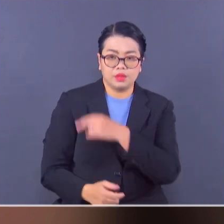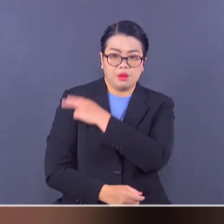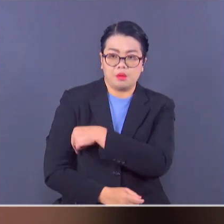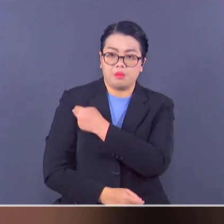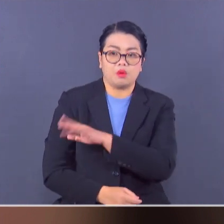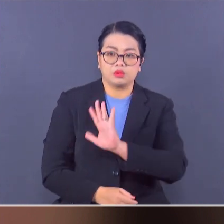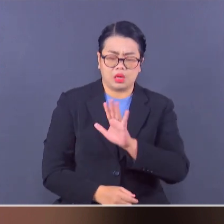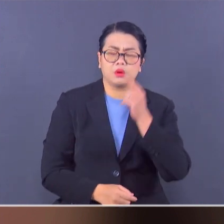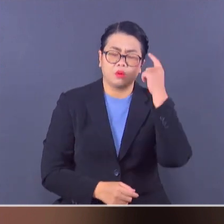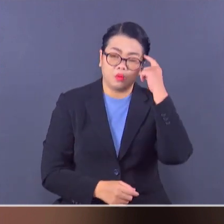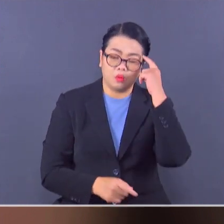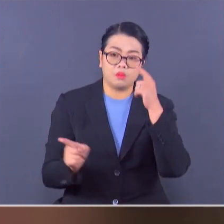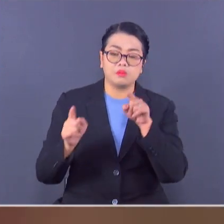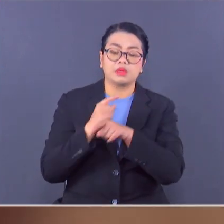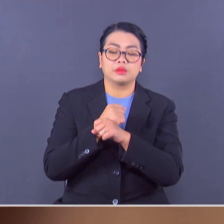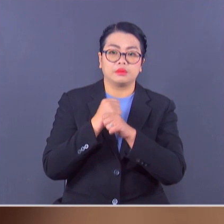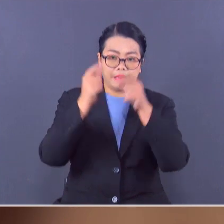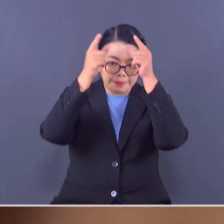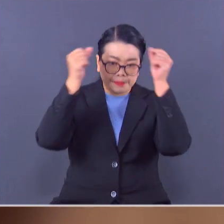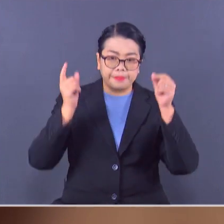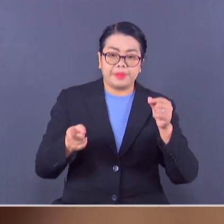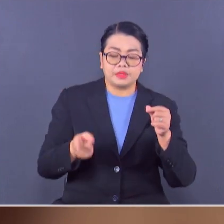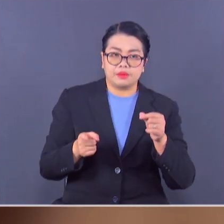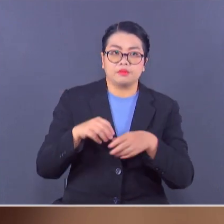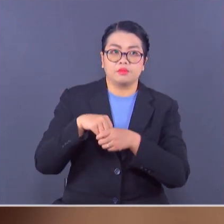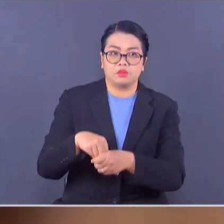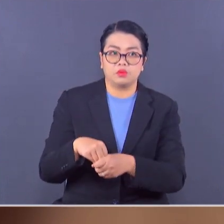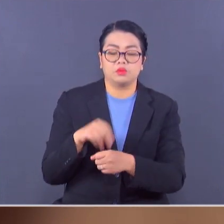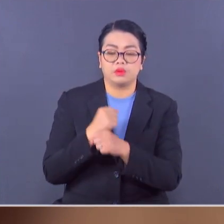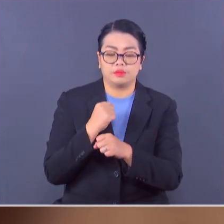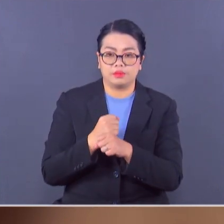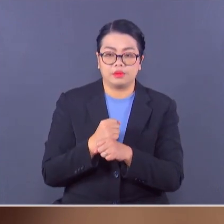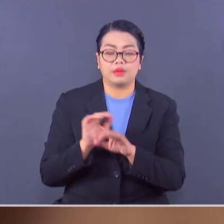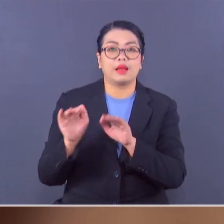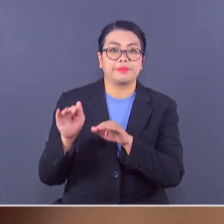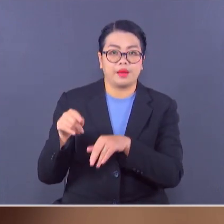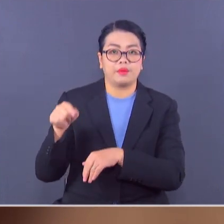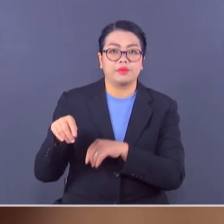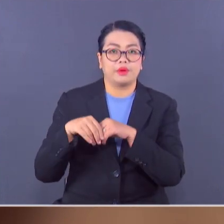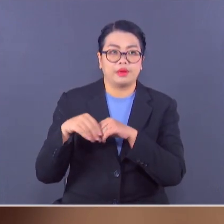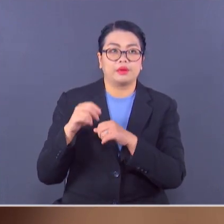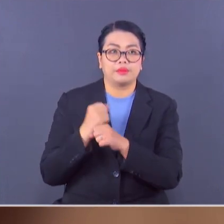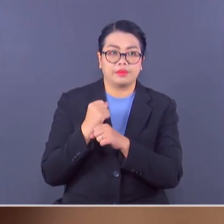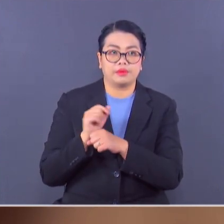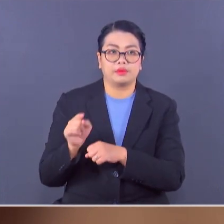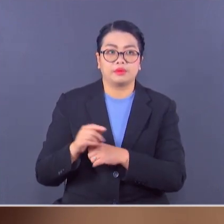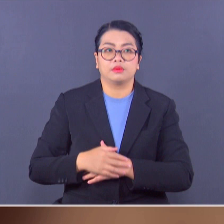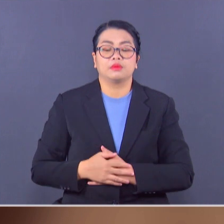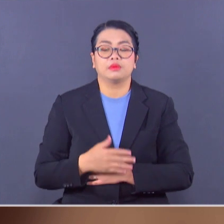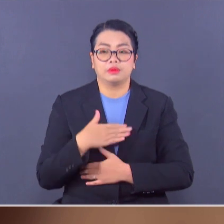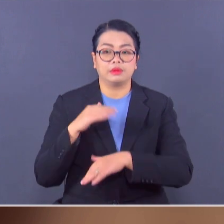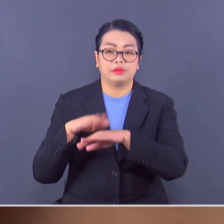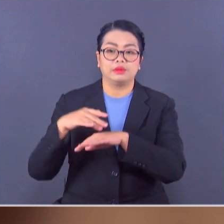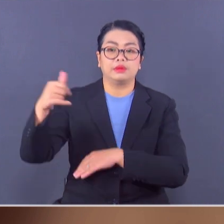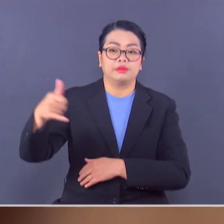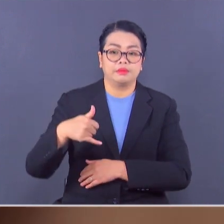ค่ะคนนี้เป็เพียงพยาบาลประจำคลินิก แห่งหนึ่ ย่านลดพลาวเท่านั้นเธอบอกว เธอเร